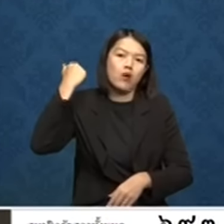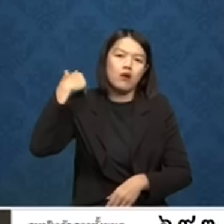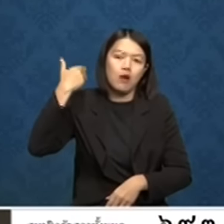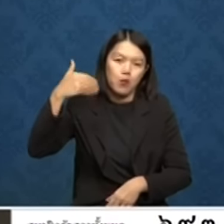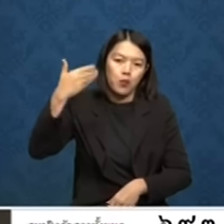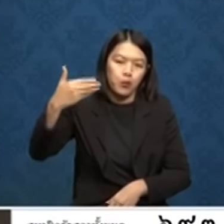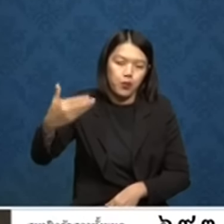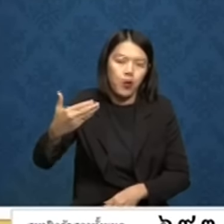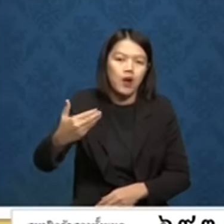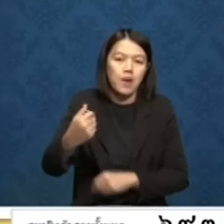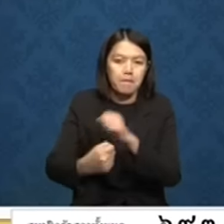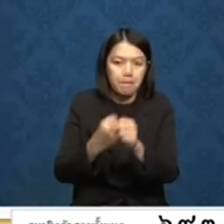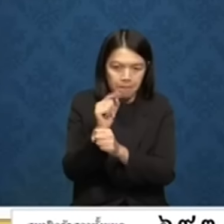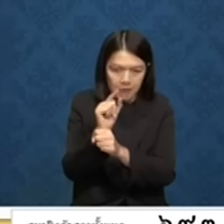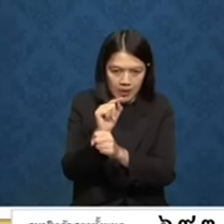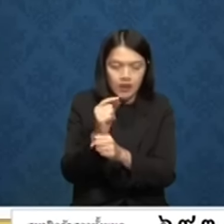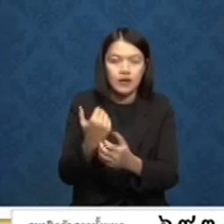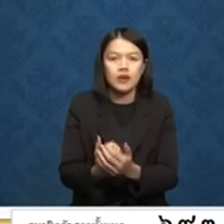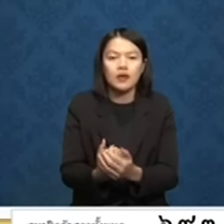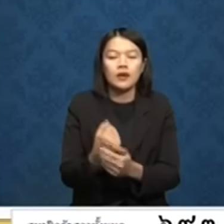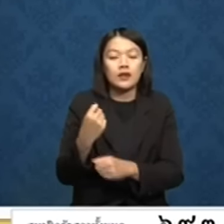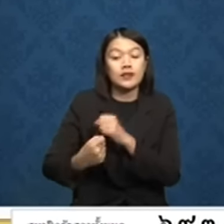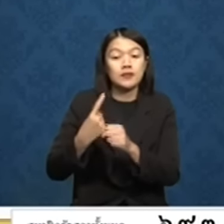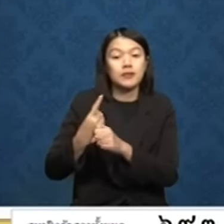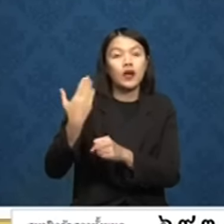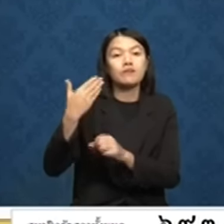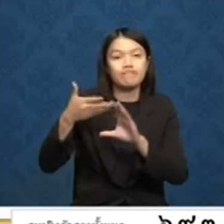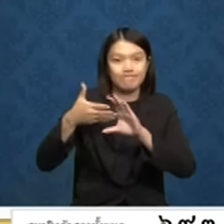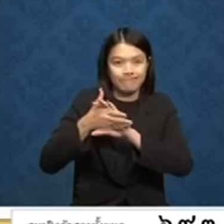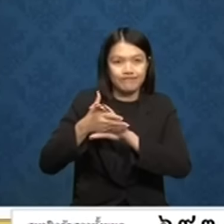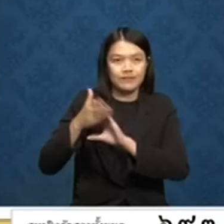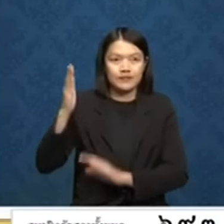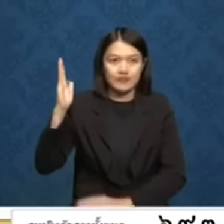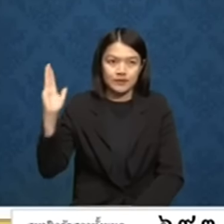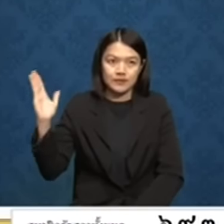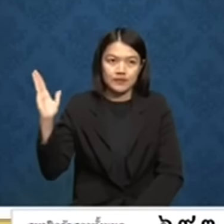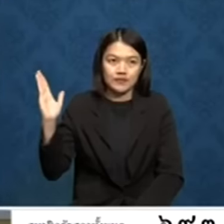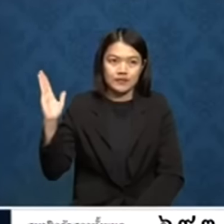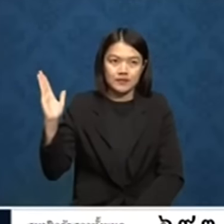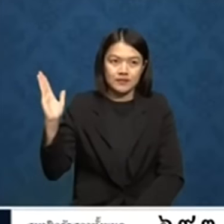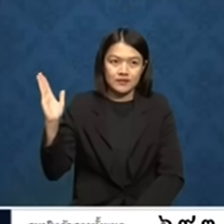ยกัน2ทศวรรษครับและโดยเฉพาะ1ปีที่ผ่านมาขอสไลด์เลยครับเดินหน้าต่อครับ